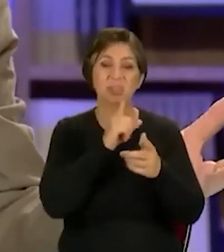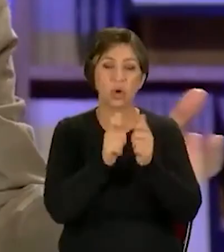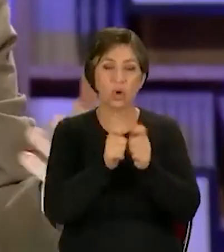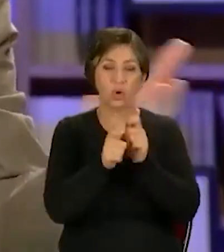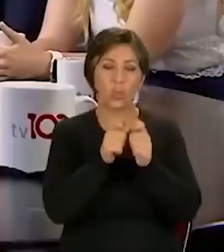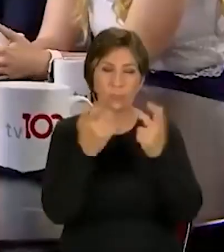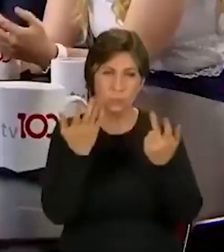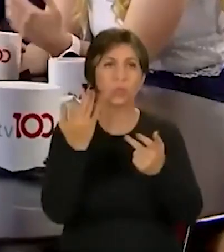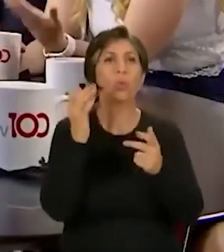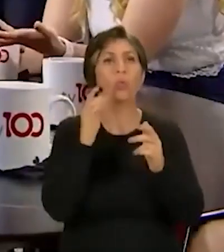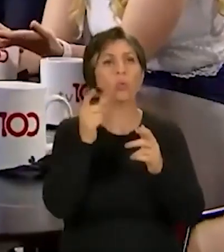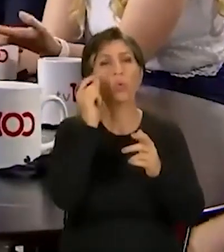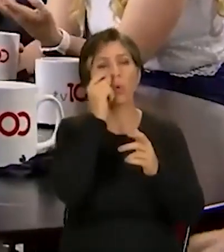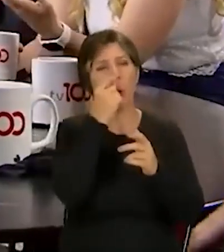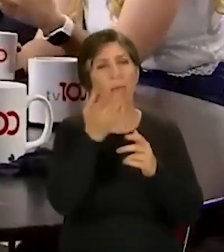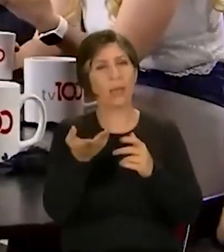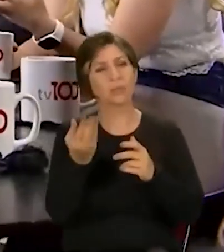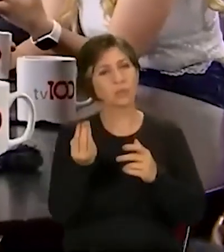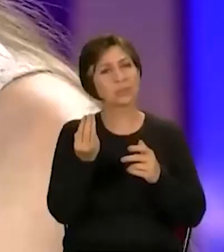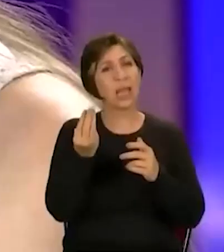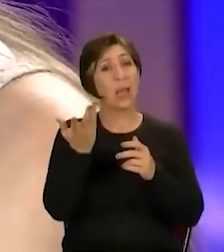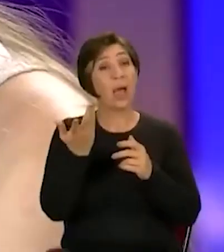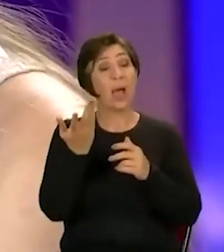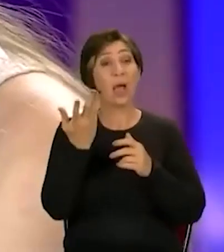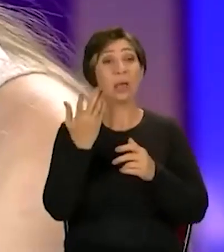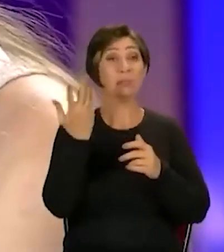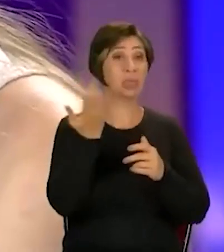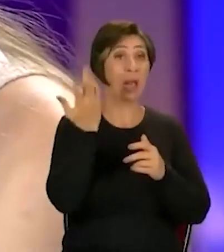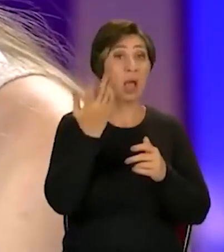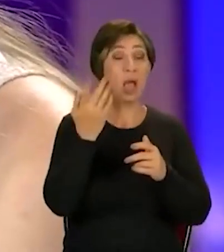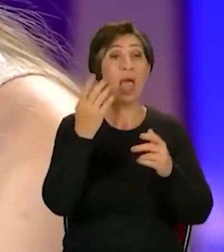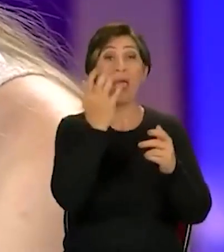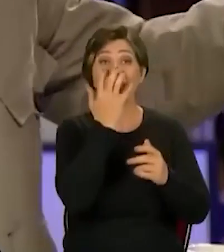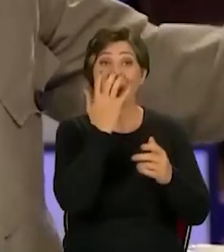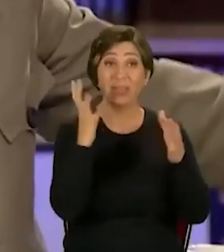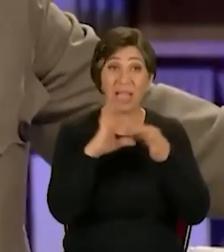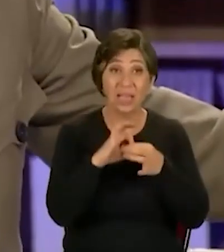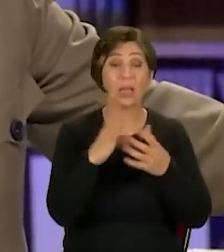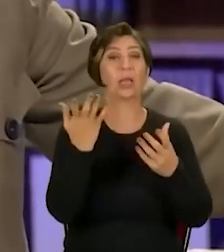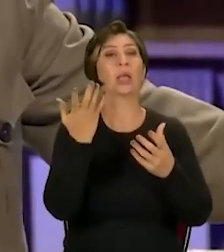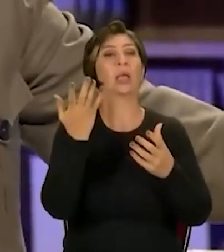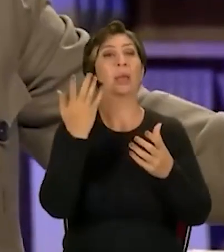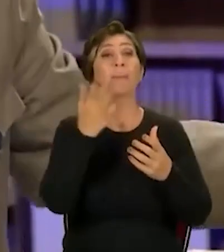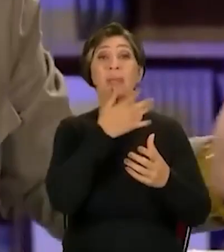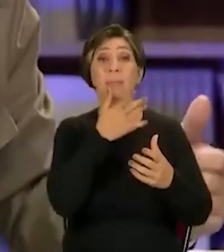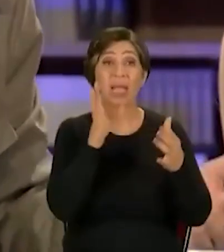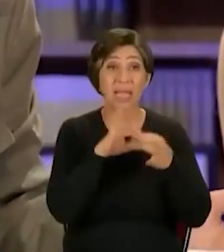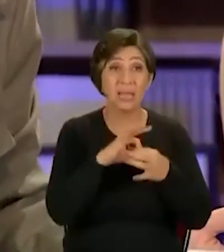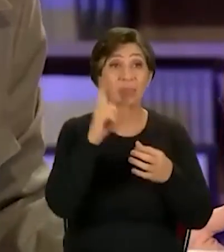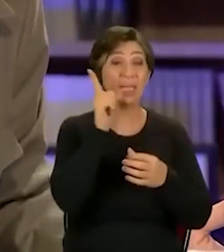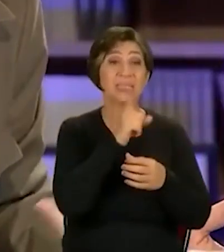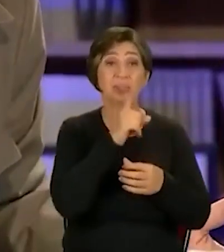olarak kurabiliyorsan tabii ki oyundan bunların hepsini öğrenirsin. Ama şöyle bir şey var yani bu... Ama business'la ilgili ya da edebiyatla ilgili ya da bilimle ilgili